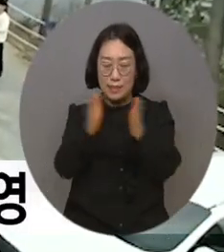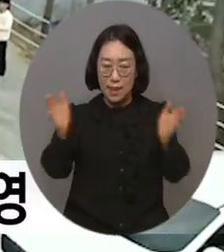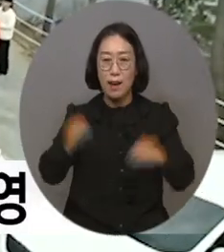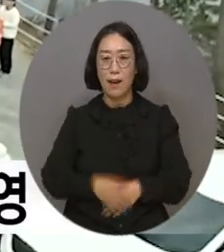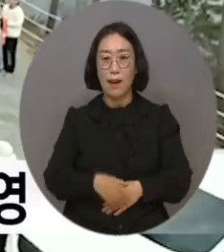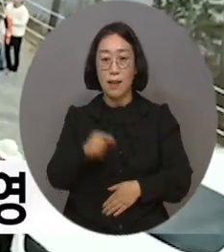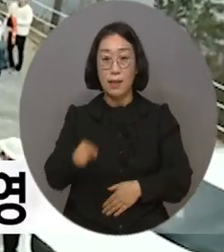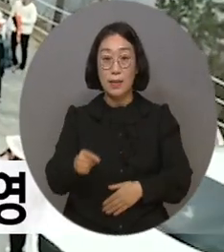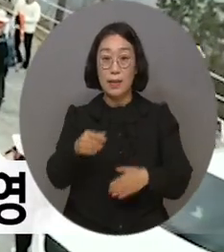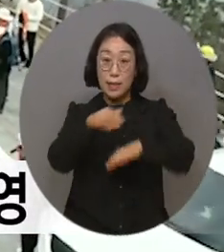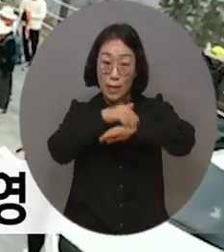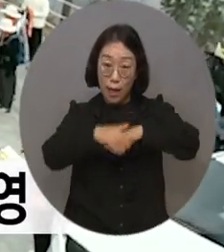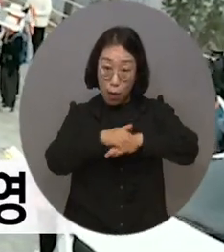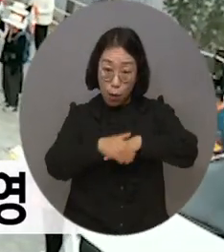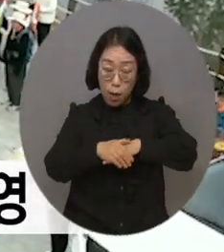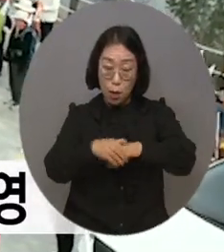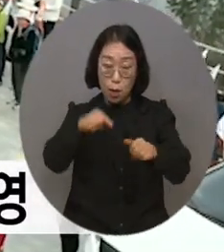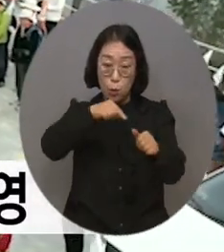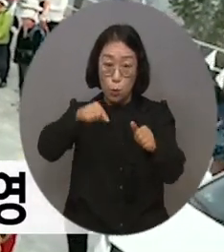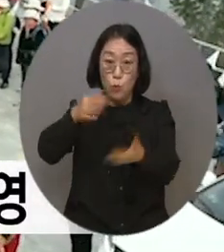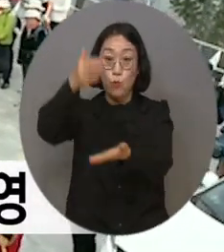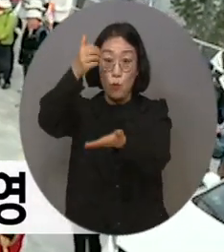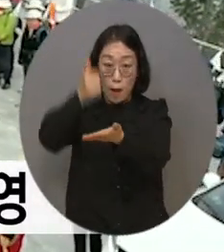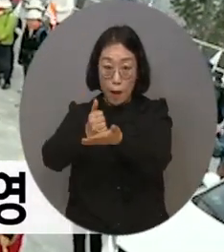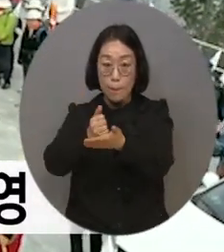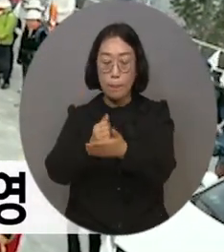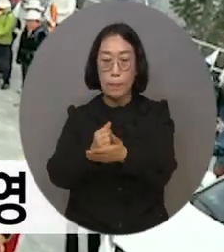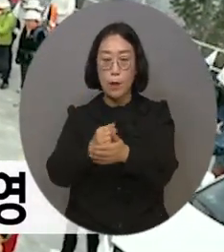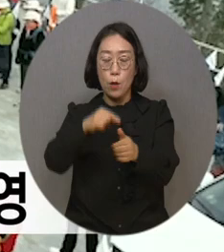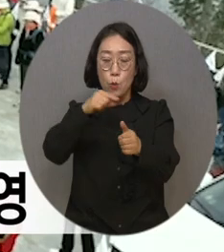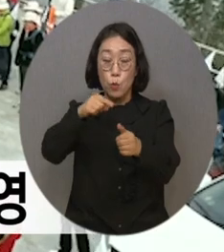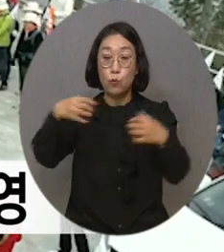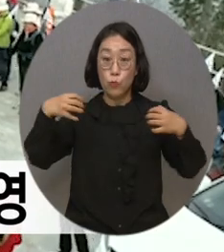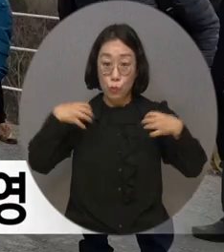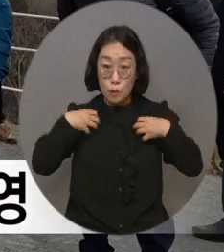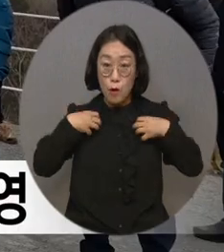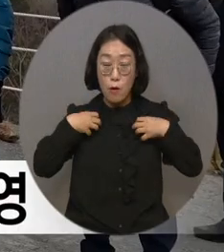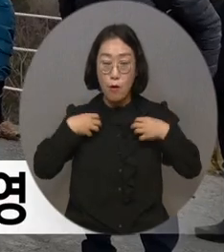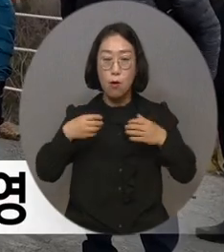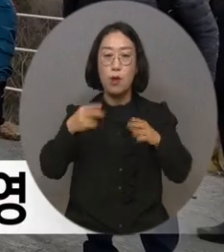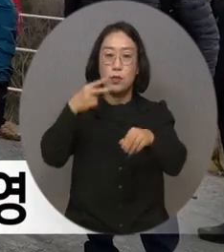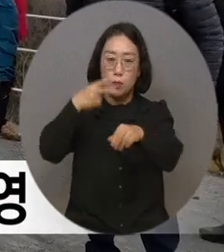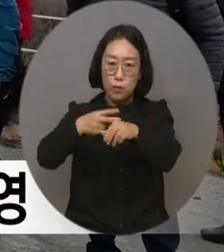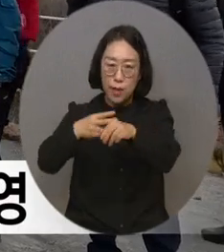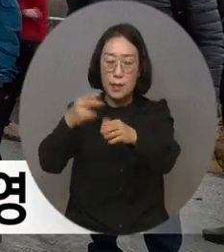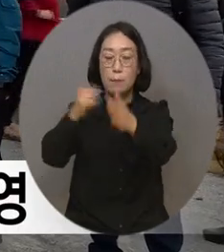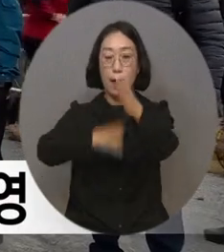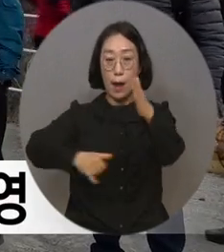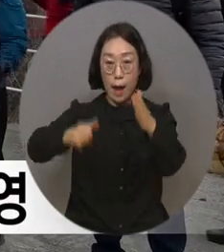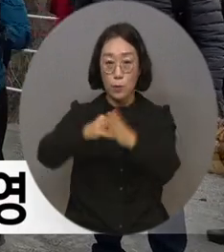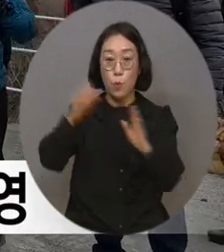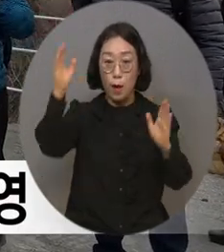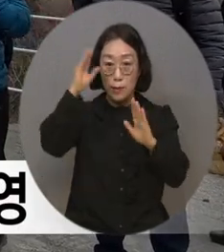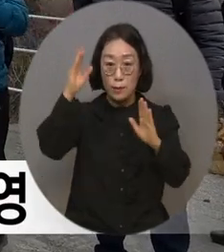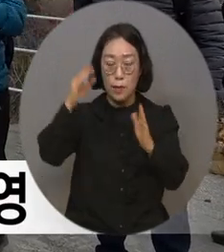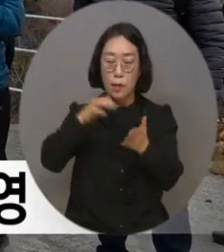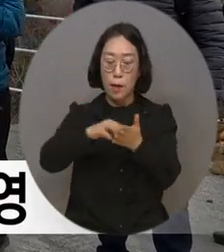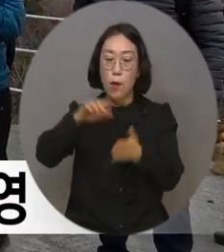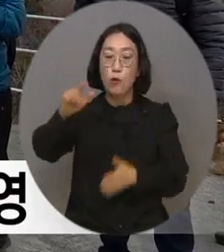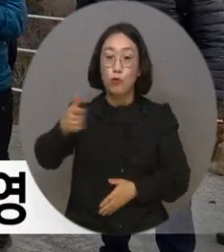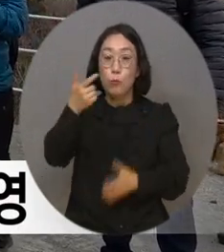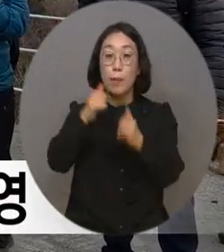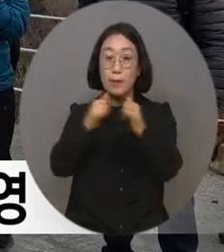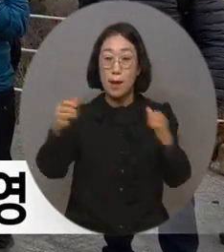프로젝트를 위해 김대중 교육감을 비롯한 전남교육청 소속 교직원과 가족, 학생 등 연 인원 600여